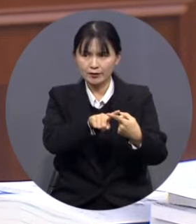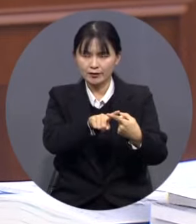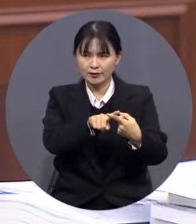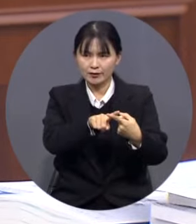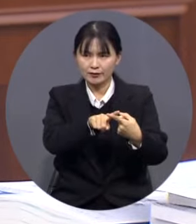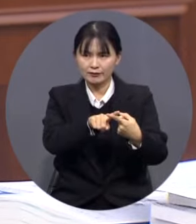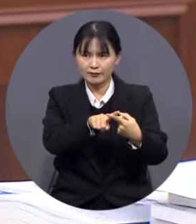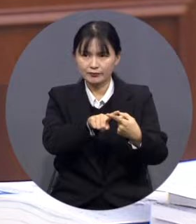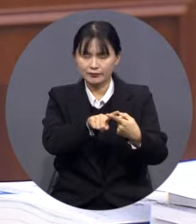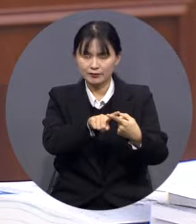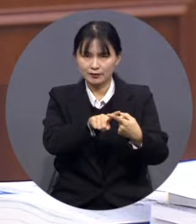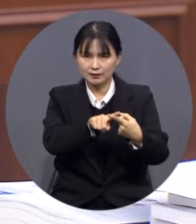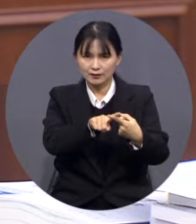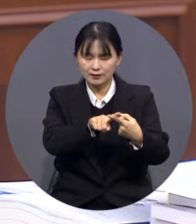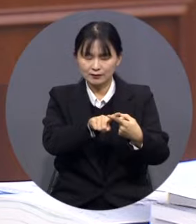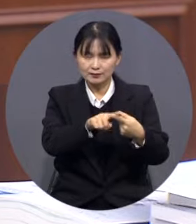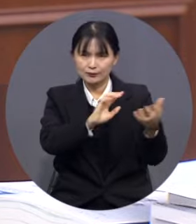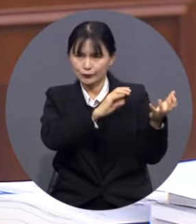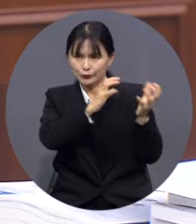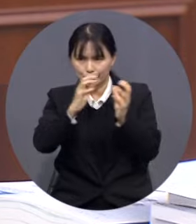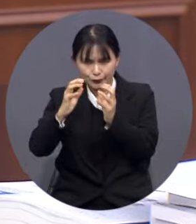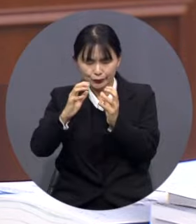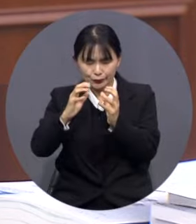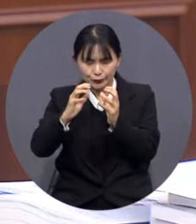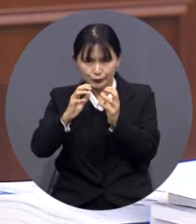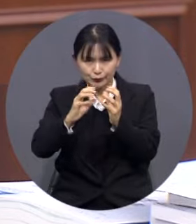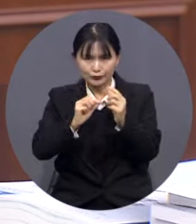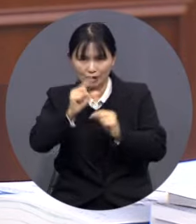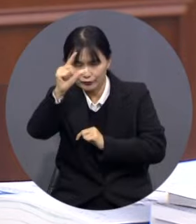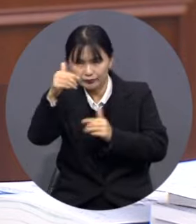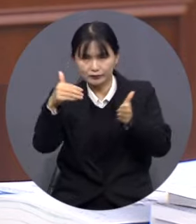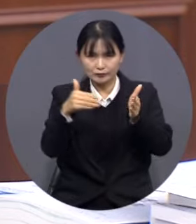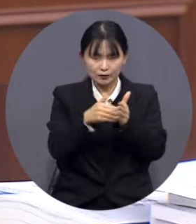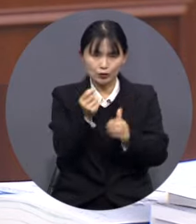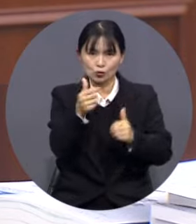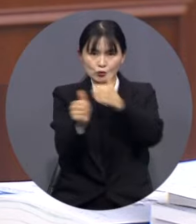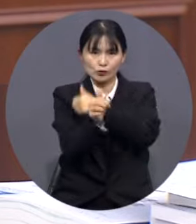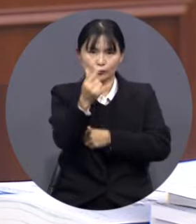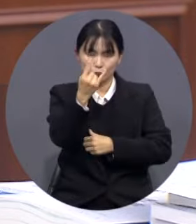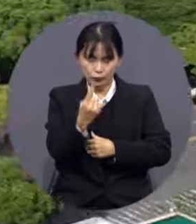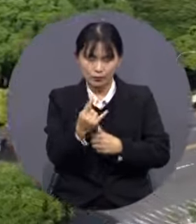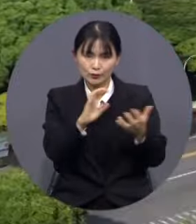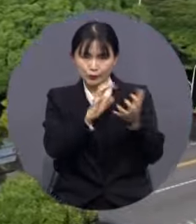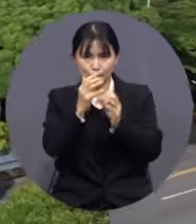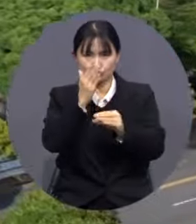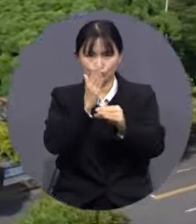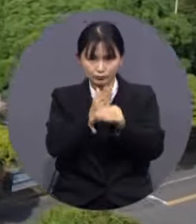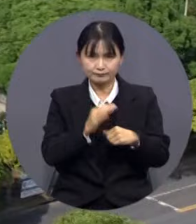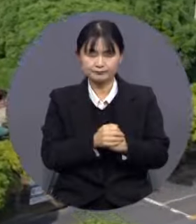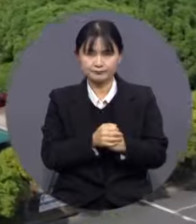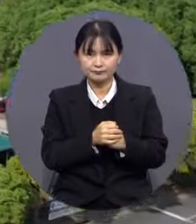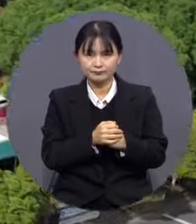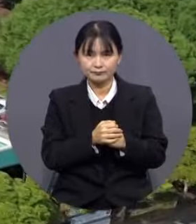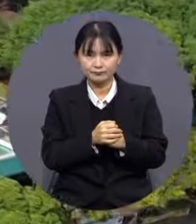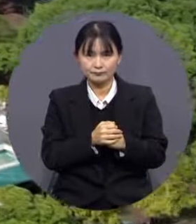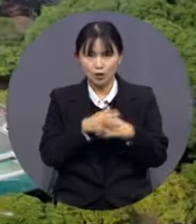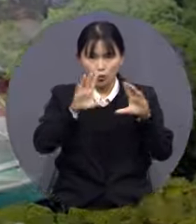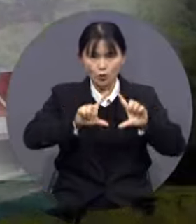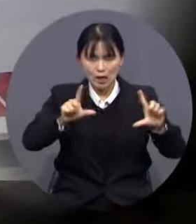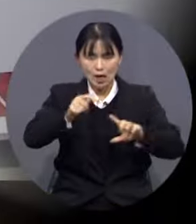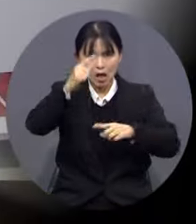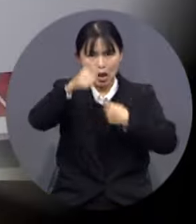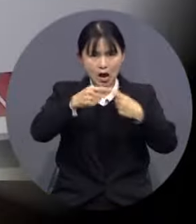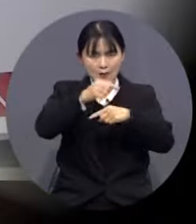굵직한 부분을 가지고 저희가 의논을 거의 했고 소위원회 만들어서 지금 의논 중입니다. 제주도는 올해